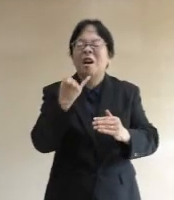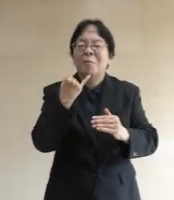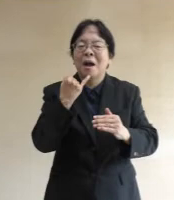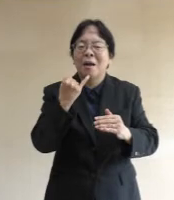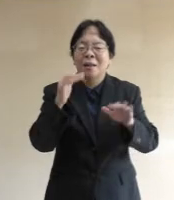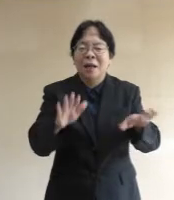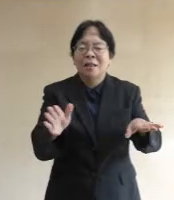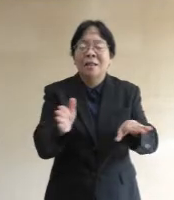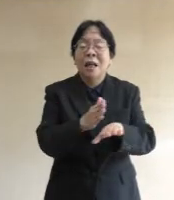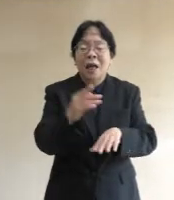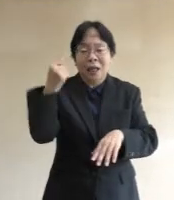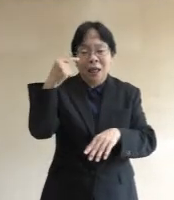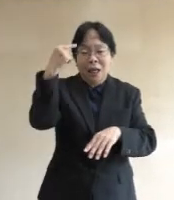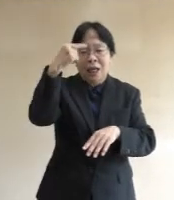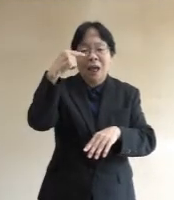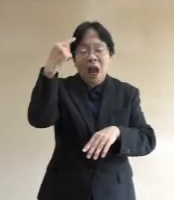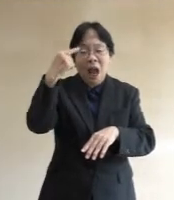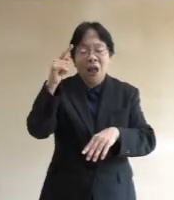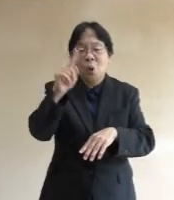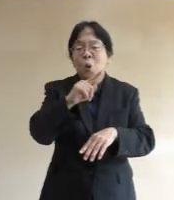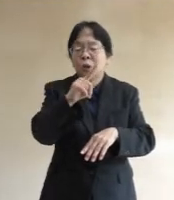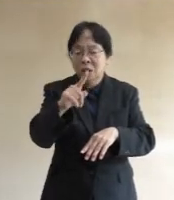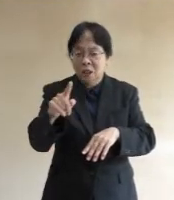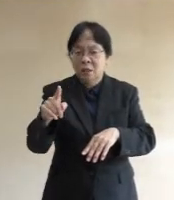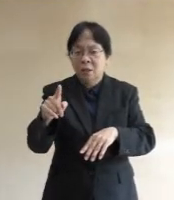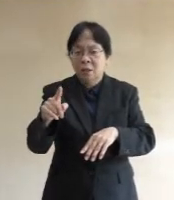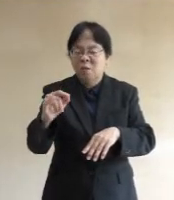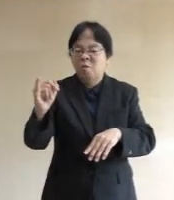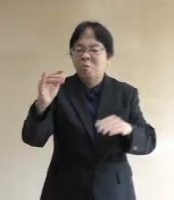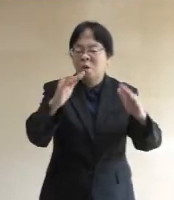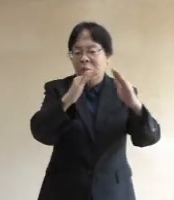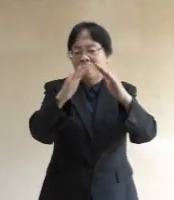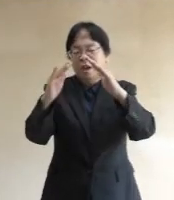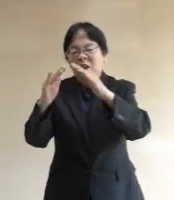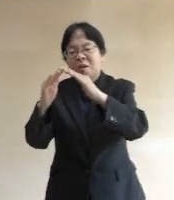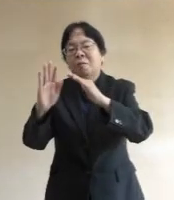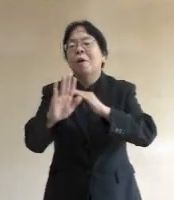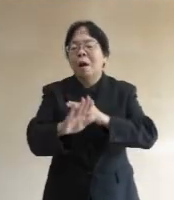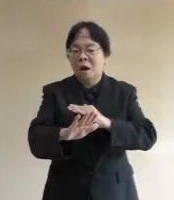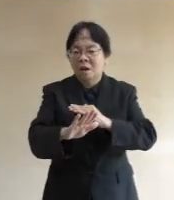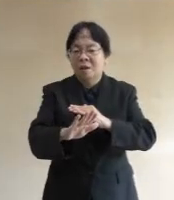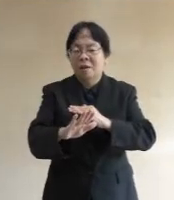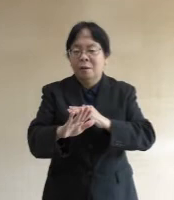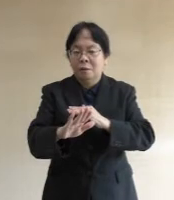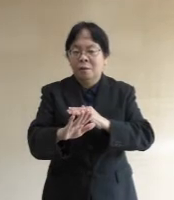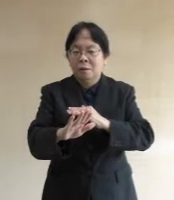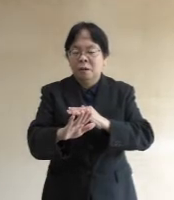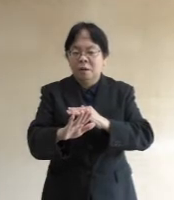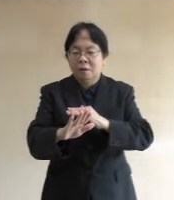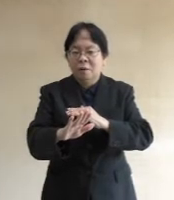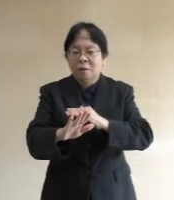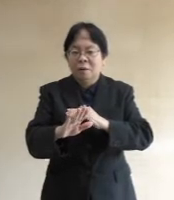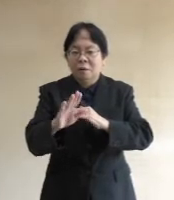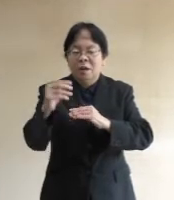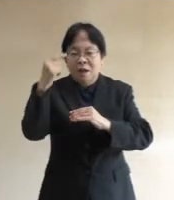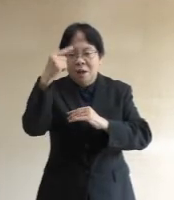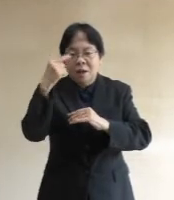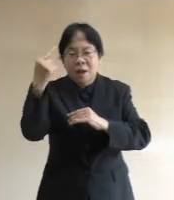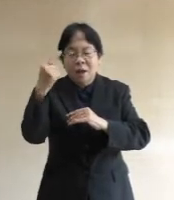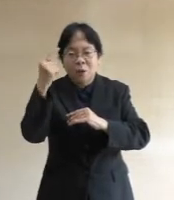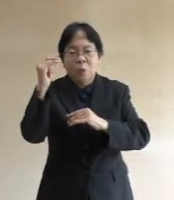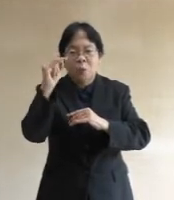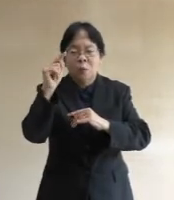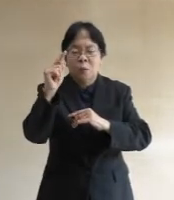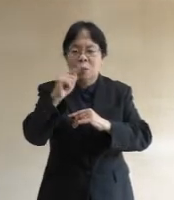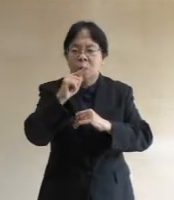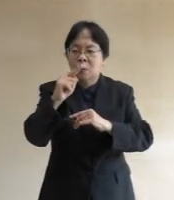けど、最近はあの外国人の方に、で それをその方を どのようにコミ